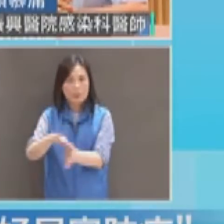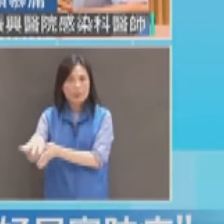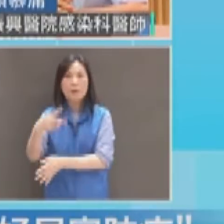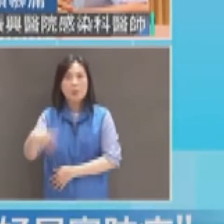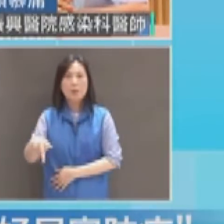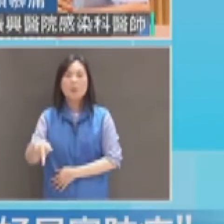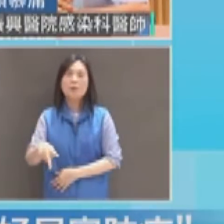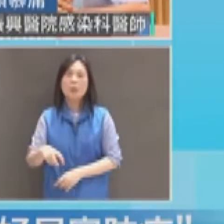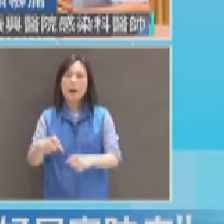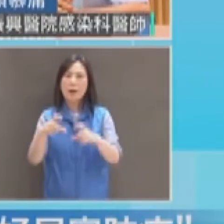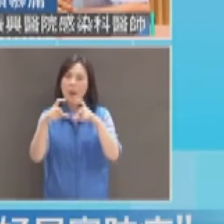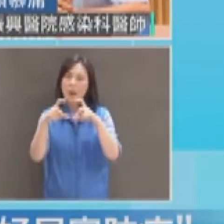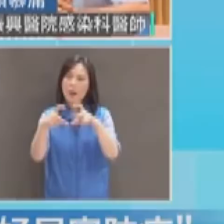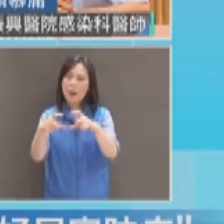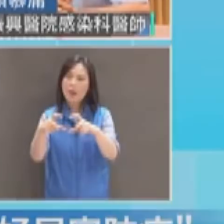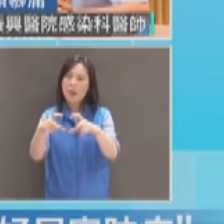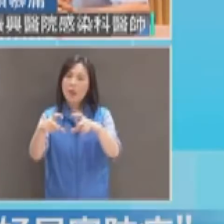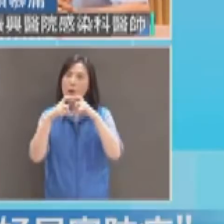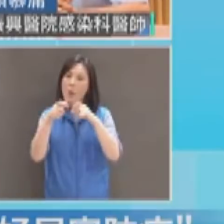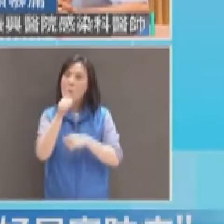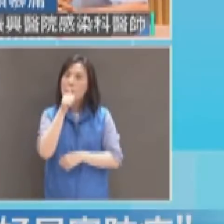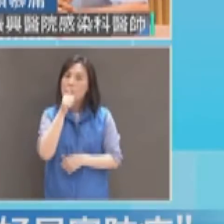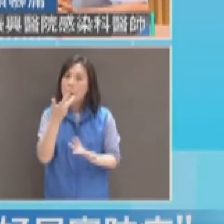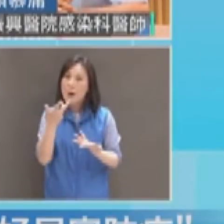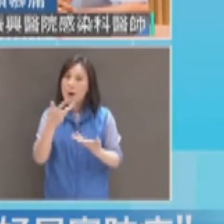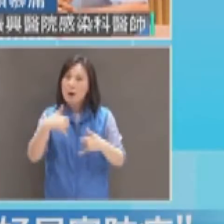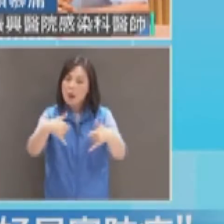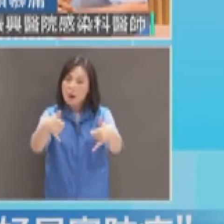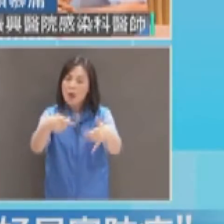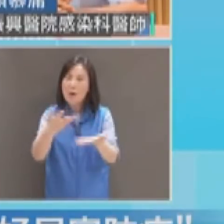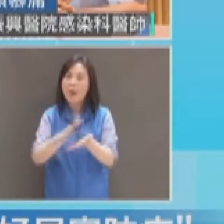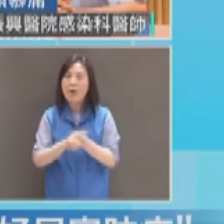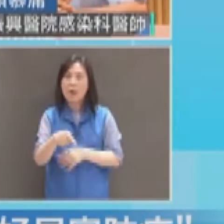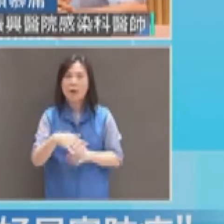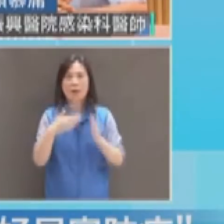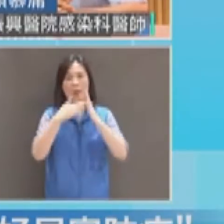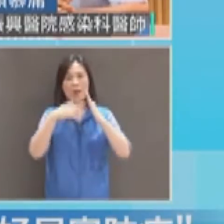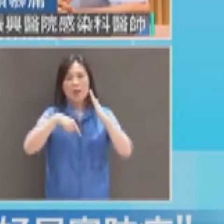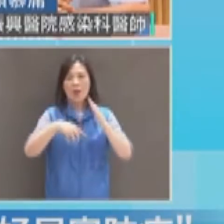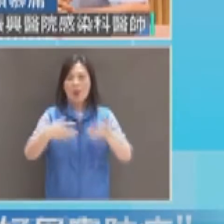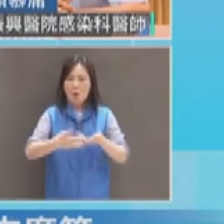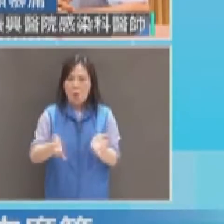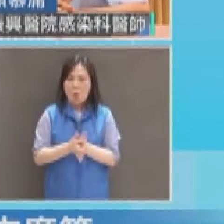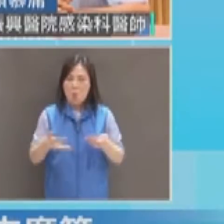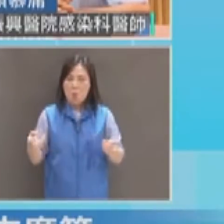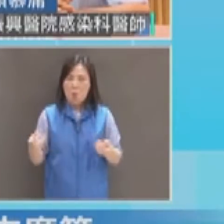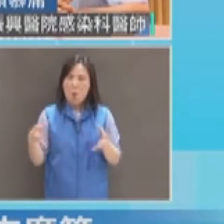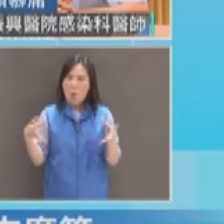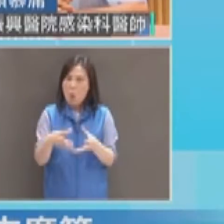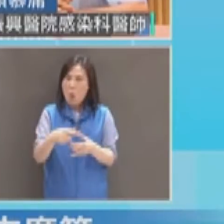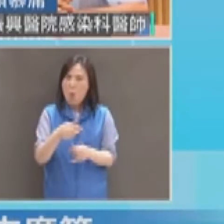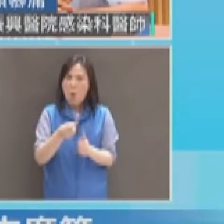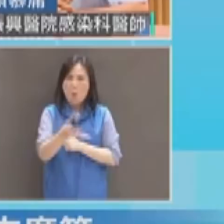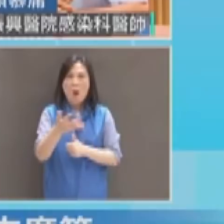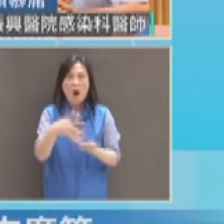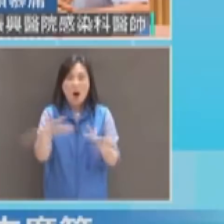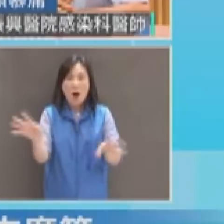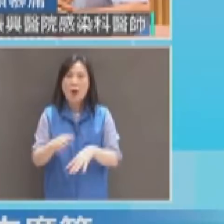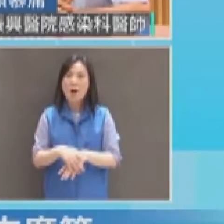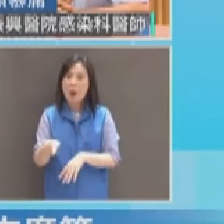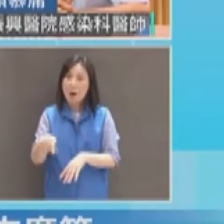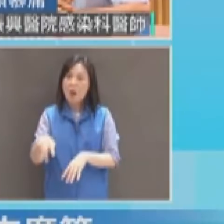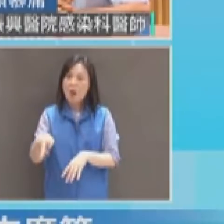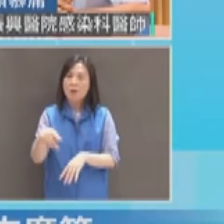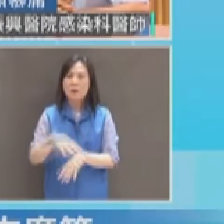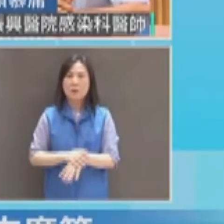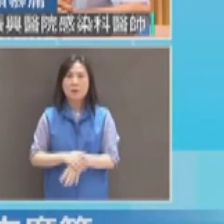途中你要回到自己的家庭，那我们都晓得最近家庭群聚很多，所以我们要注意交通安全。什么叫交通安全？就是你在